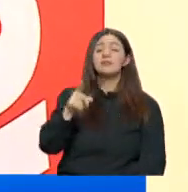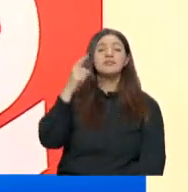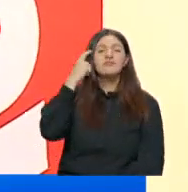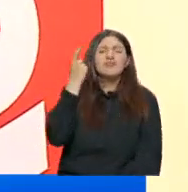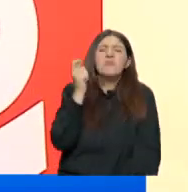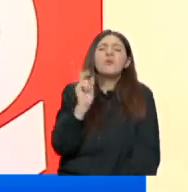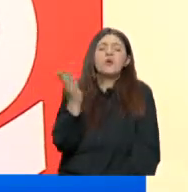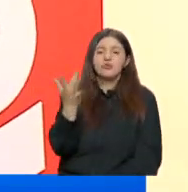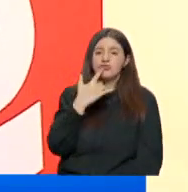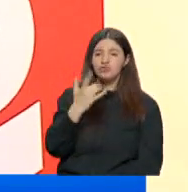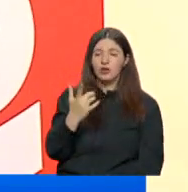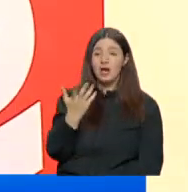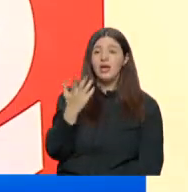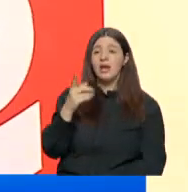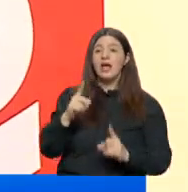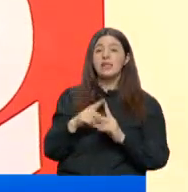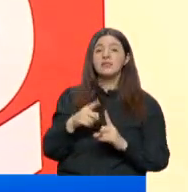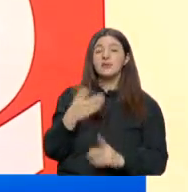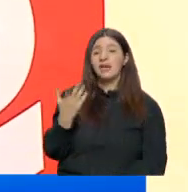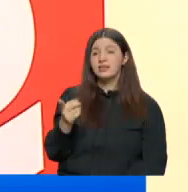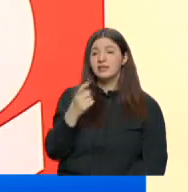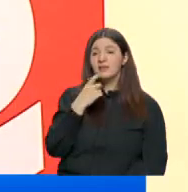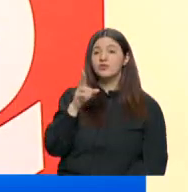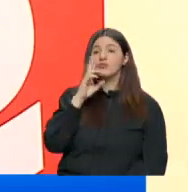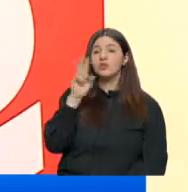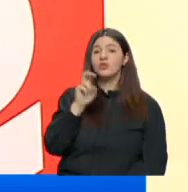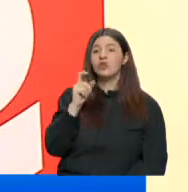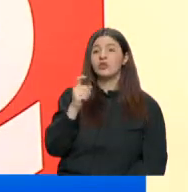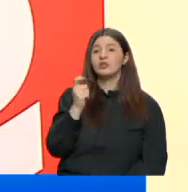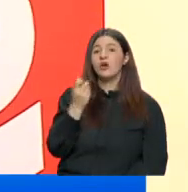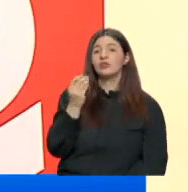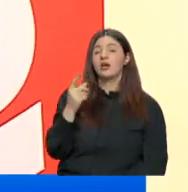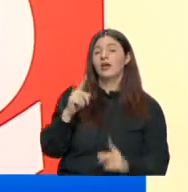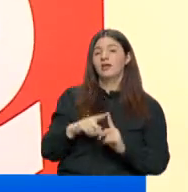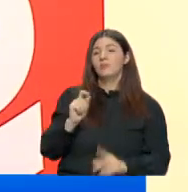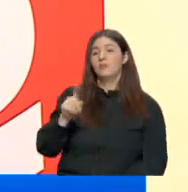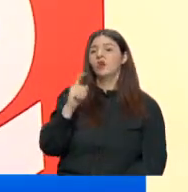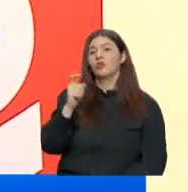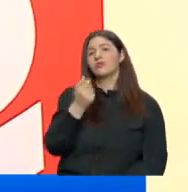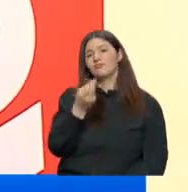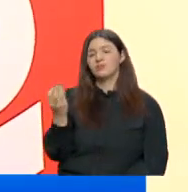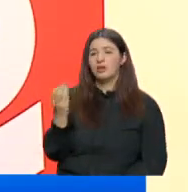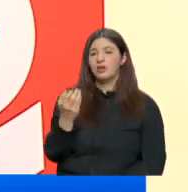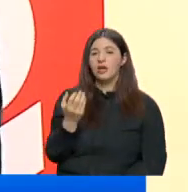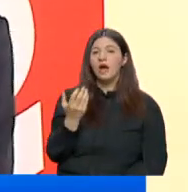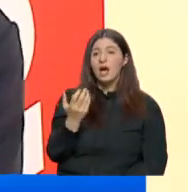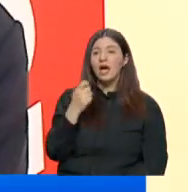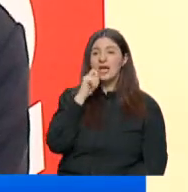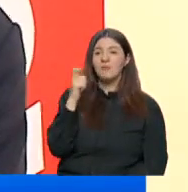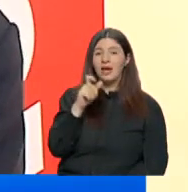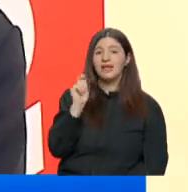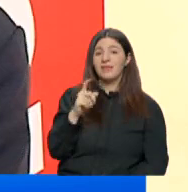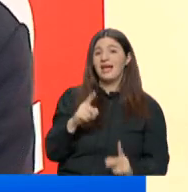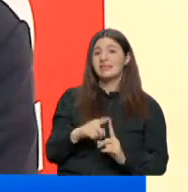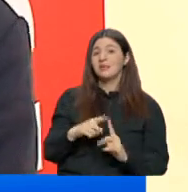öngörüsüzsünüz. Çok basit bir şey. Hesapladıkları neydi? Yıl sonunda doların 9 lira olacağını hesaplıyorlar. 9 küsür diye hesaplıyorlardı. Ekim ayında